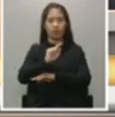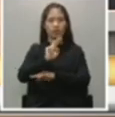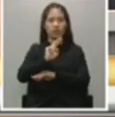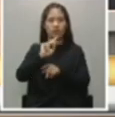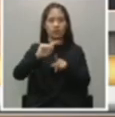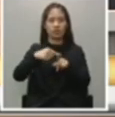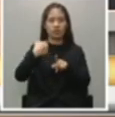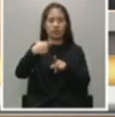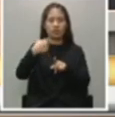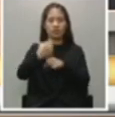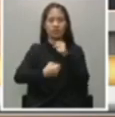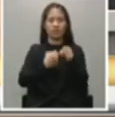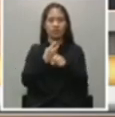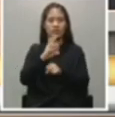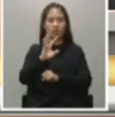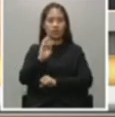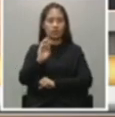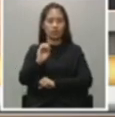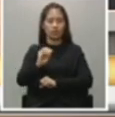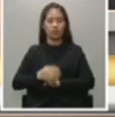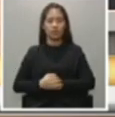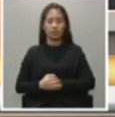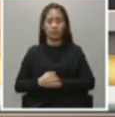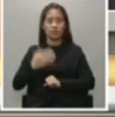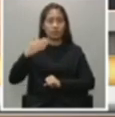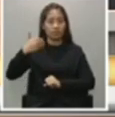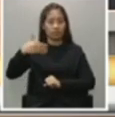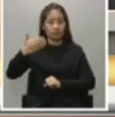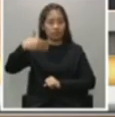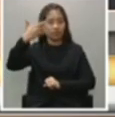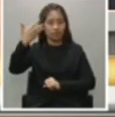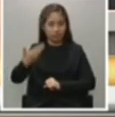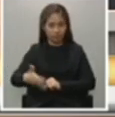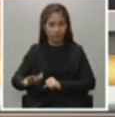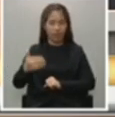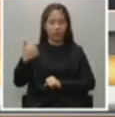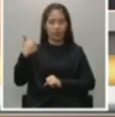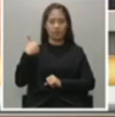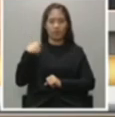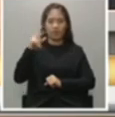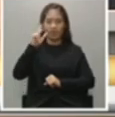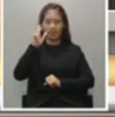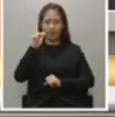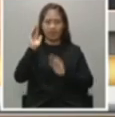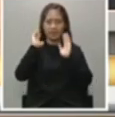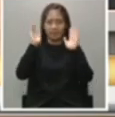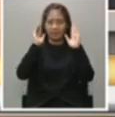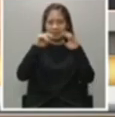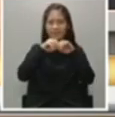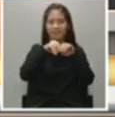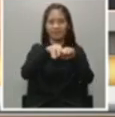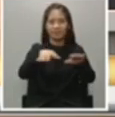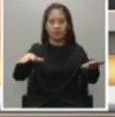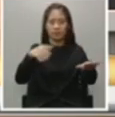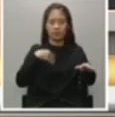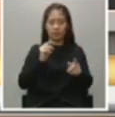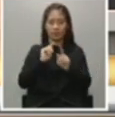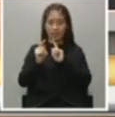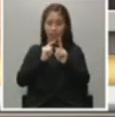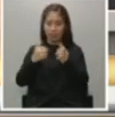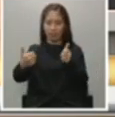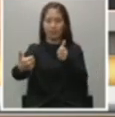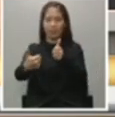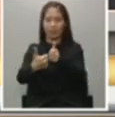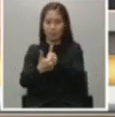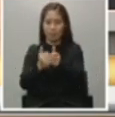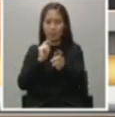คม2560หลังจากนั้นค่ะได้ออกมาตีข่าวและโฆษณาเป็นการใหญ่ว่าการเจรจากับสหรั